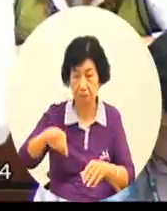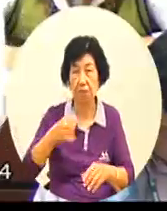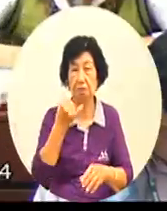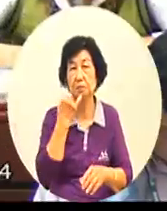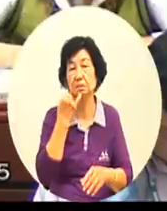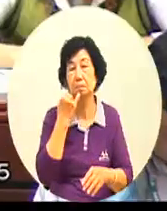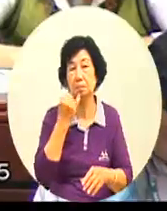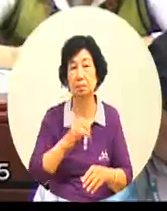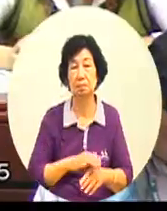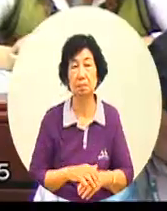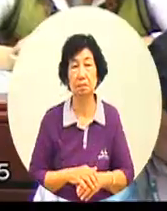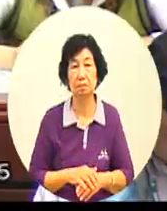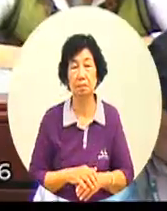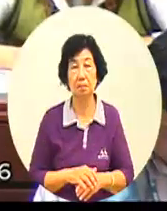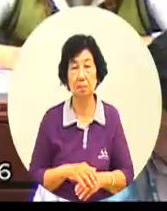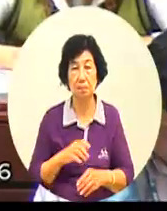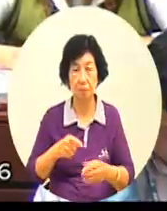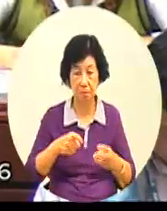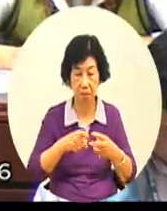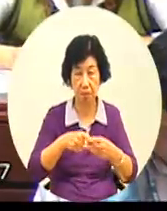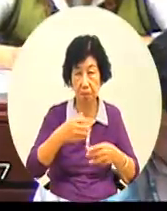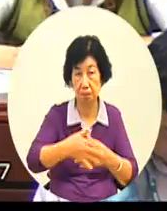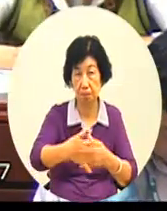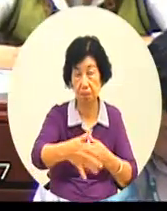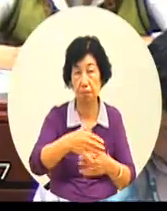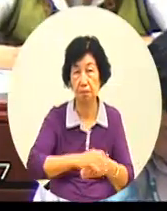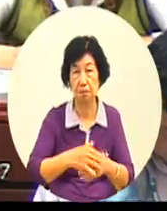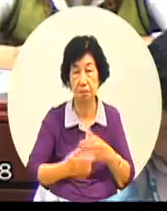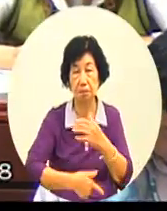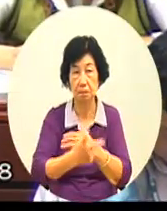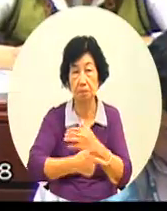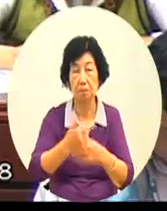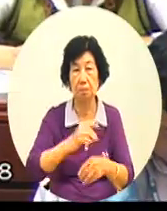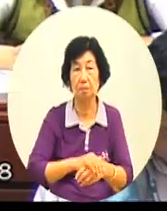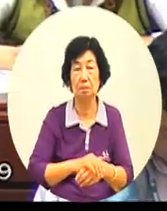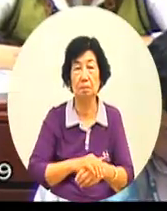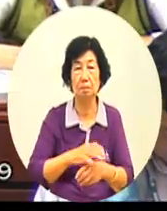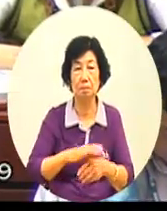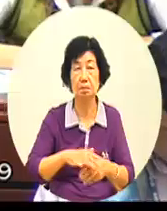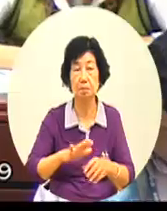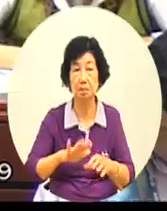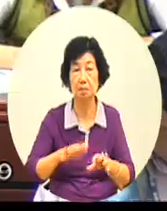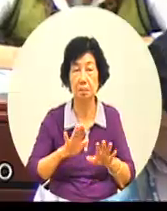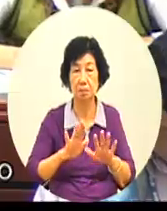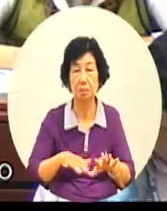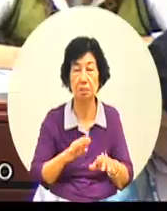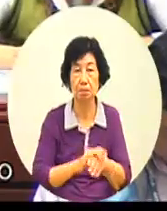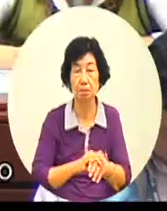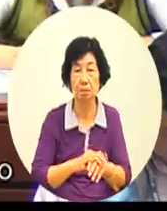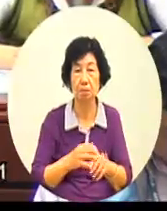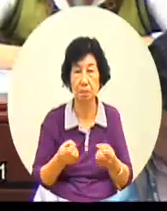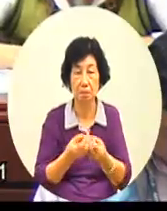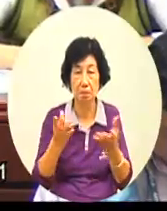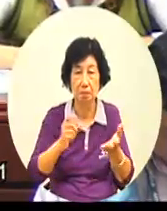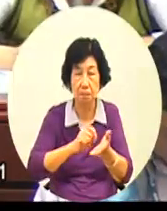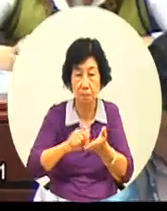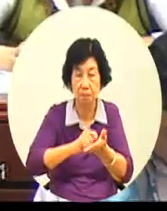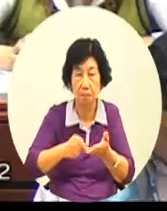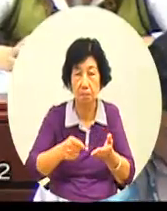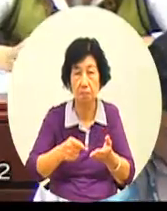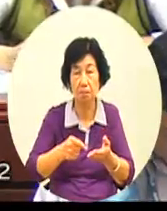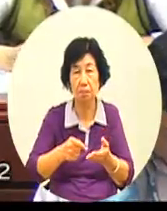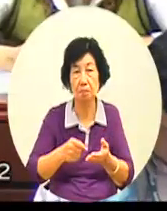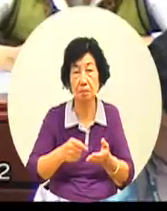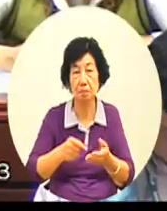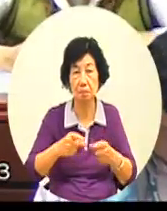跟水保的工程呢，能够尽速在办理发包作业。那我们也了解过，包括温泉